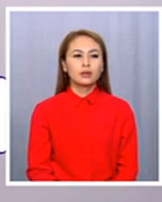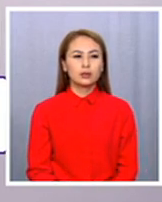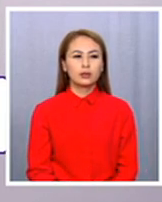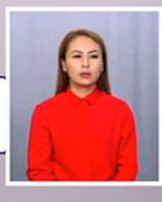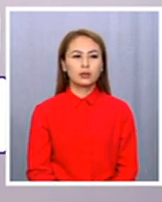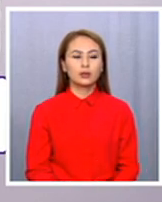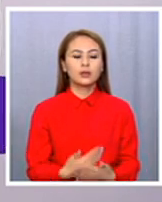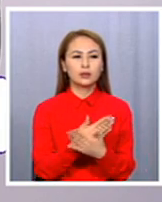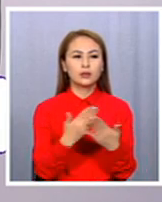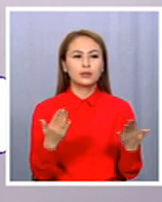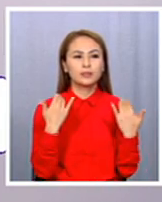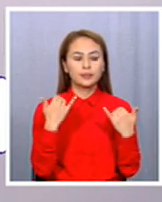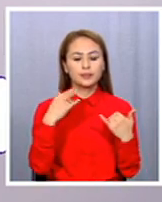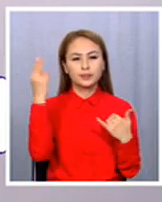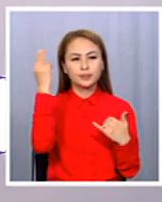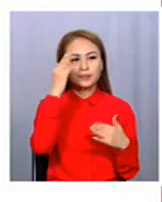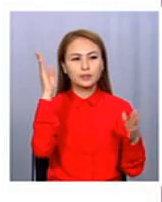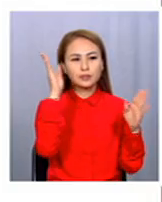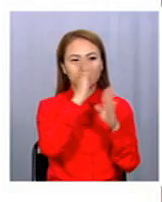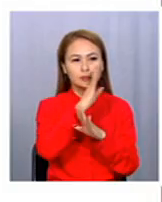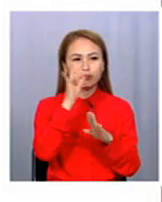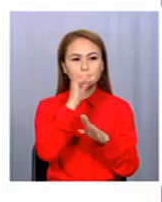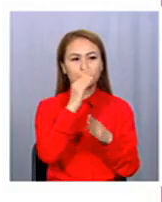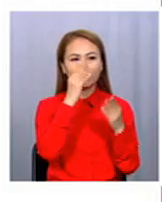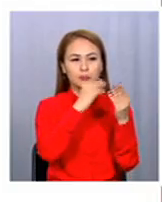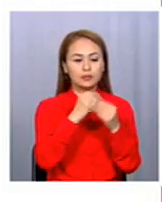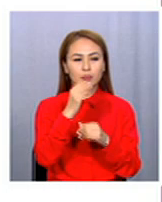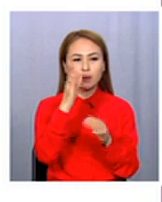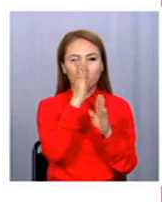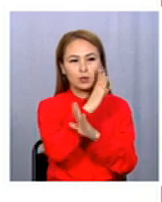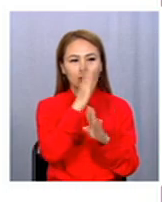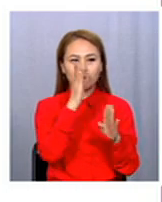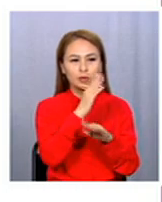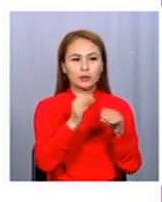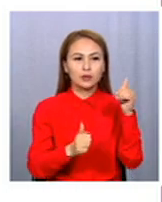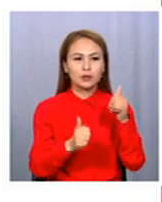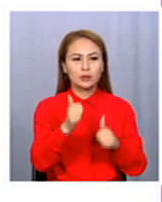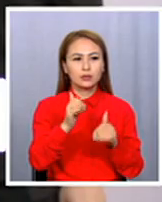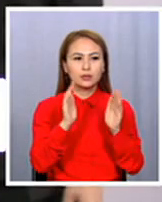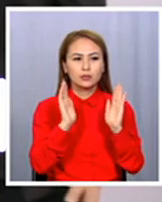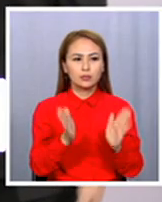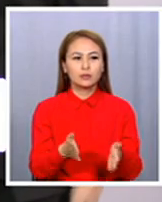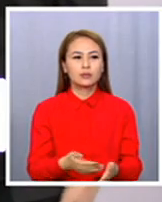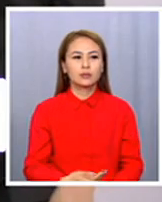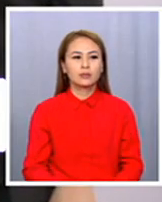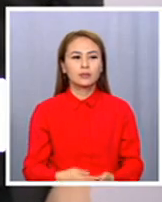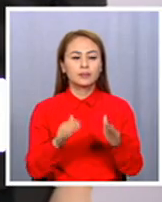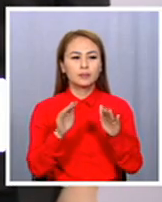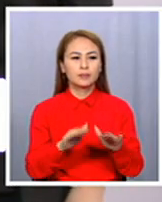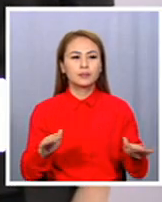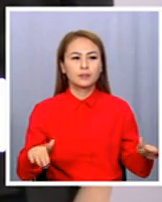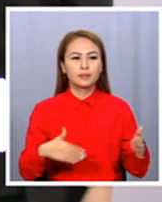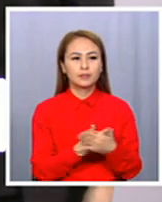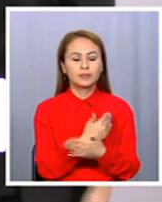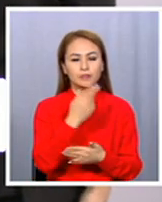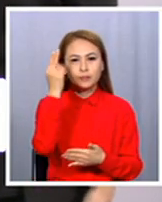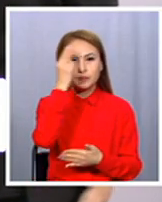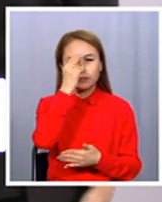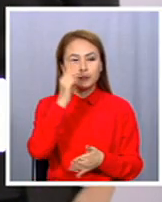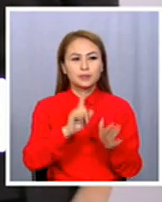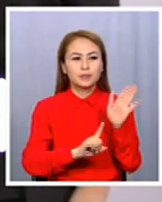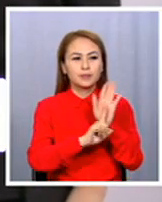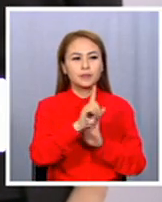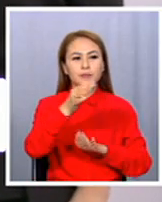Сіздер бүгінгі сабақта табиғи және жасанды экожүйелерді салыстырасыздар. Балалар, жаңа сабақты бастамас